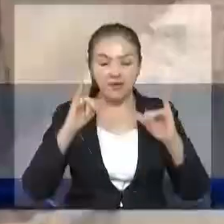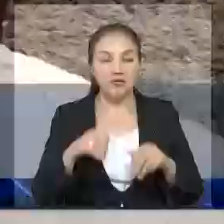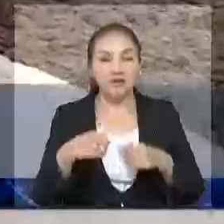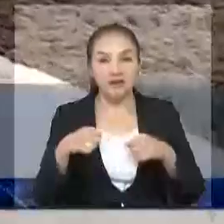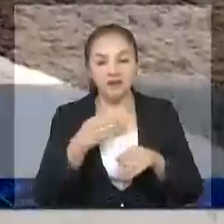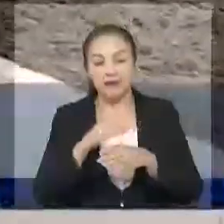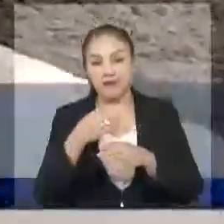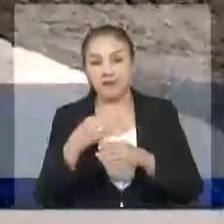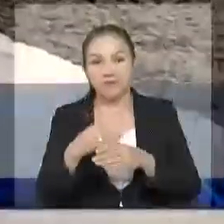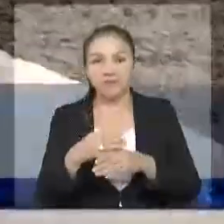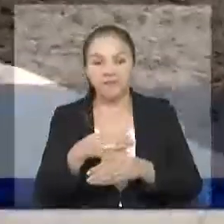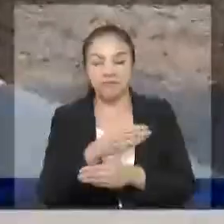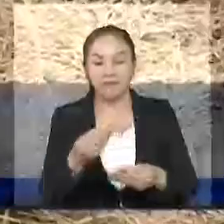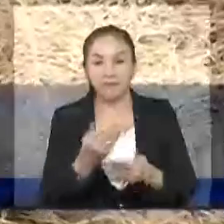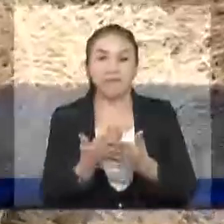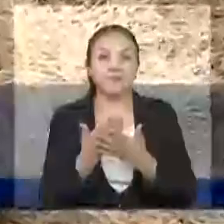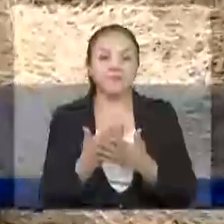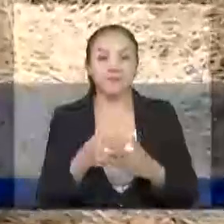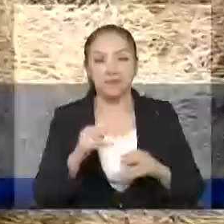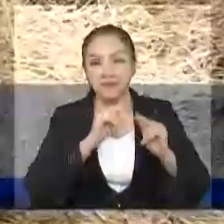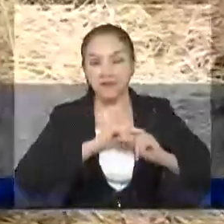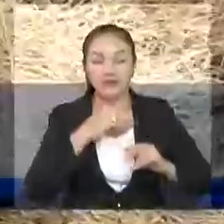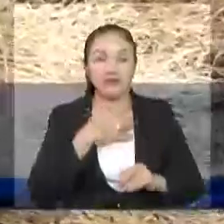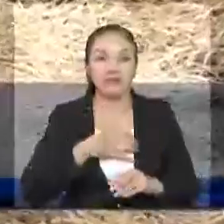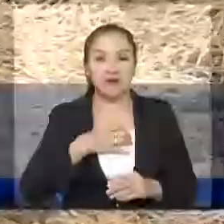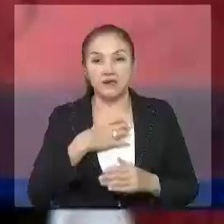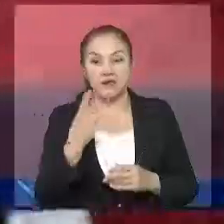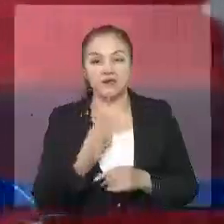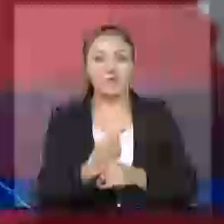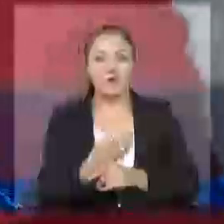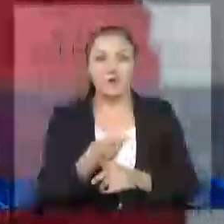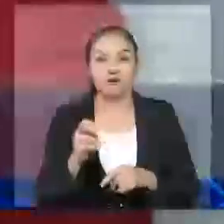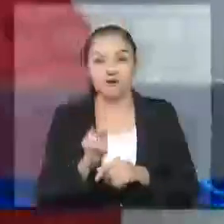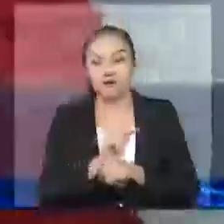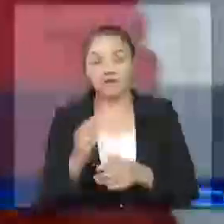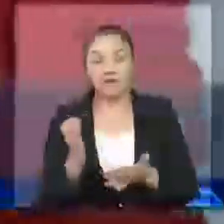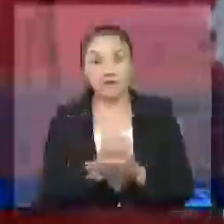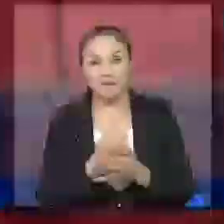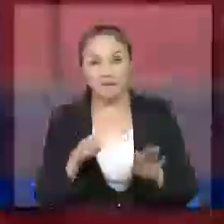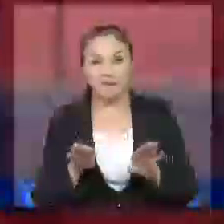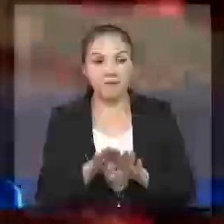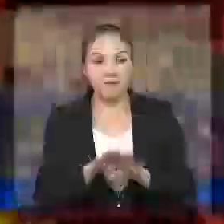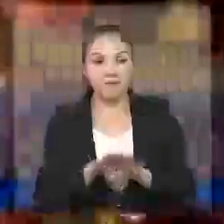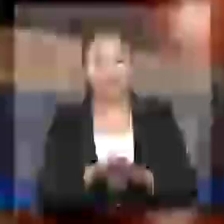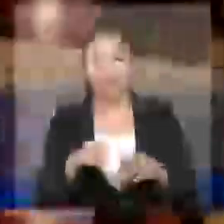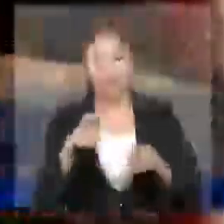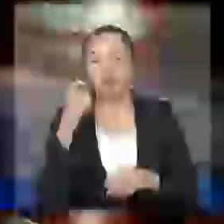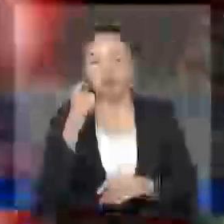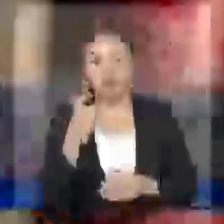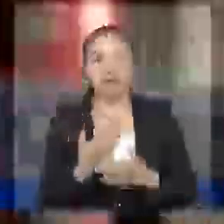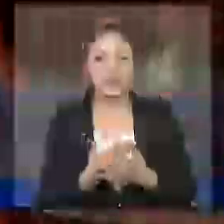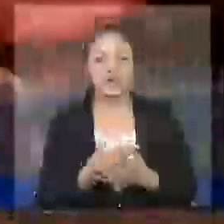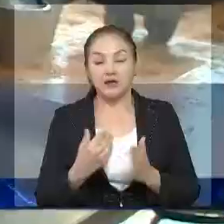тауарлы несие желісі арқылы өткізген. Қызметтің маңызды бағыттарының бірі өңдеу болып табылады. Сондай-ақ шаруаның Степнойда